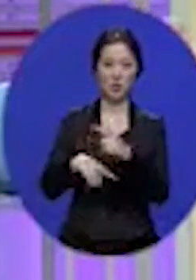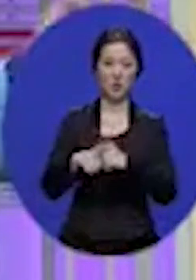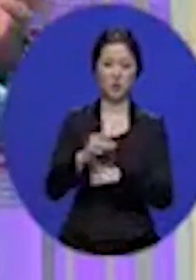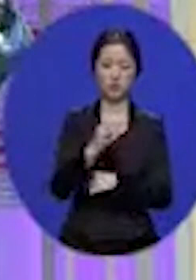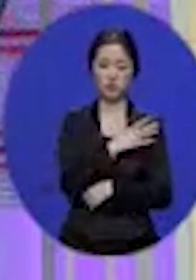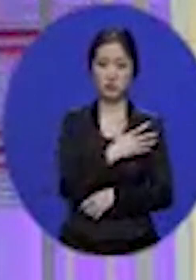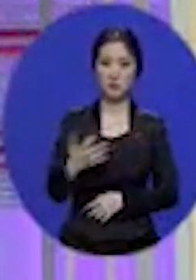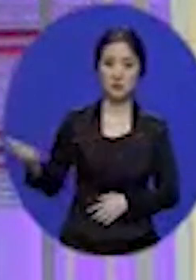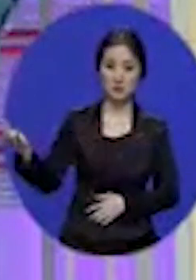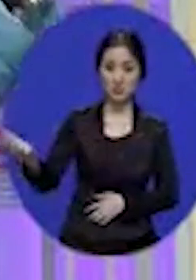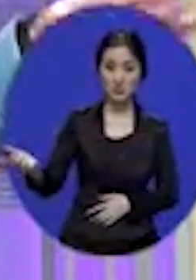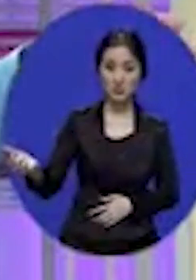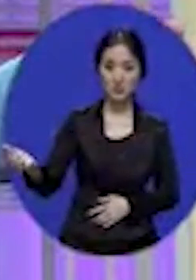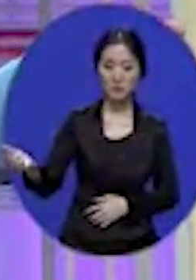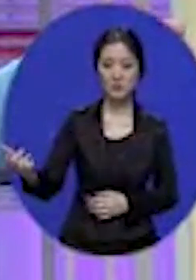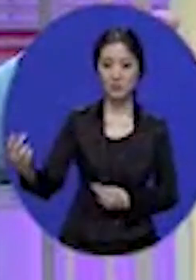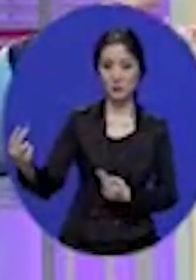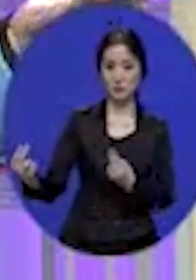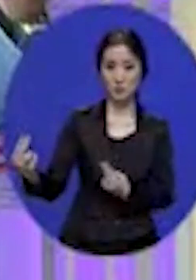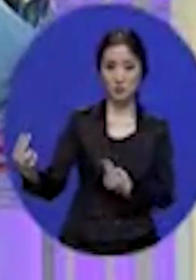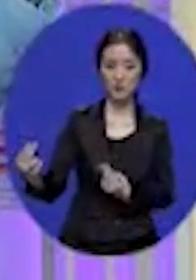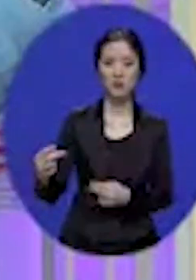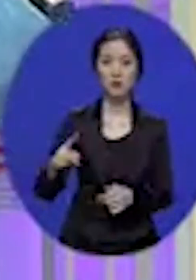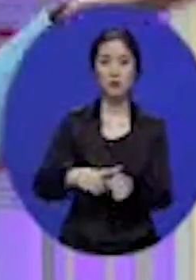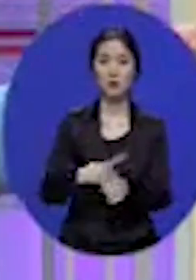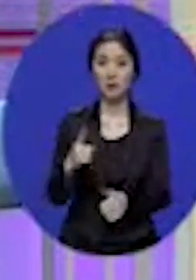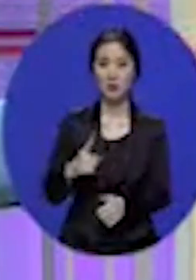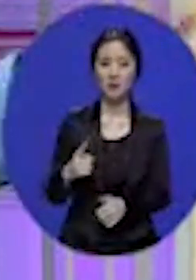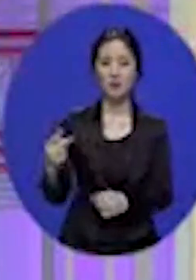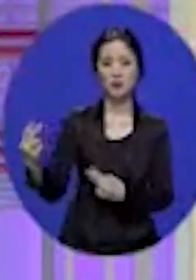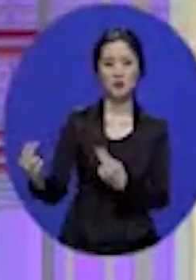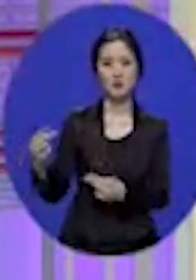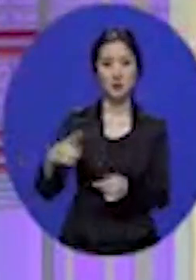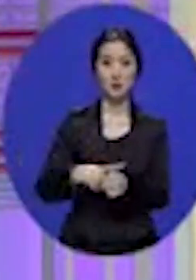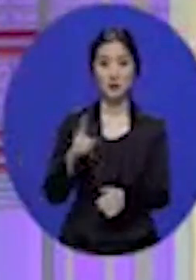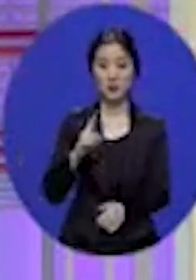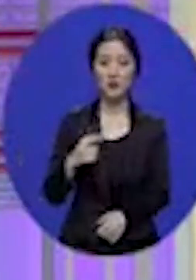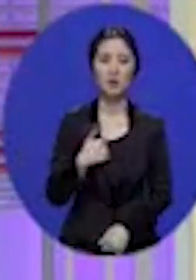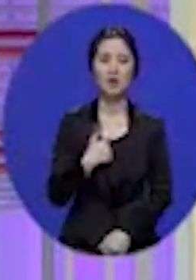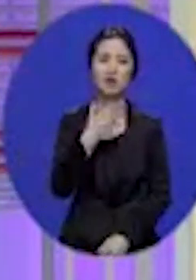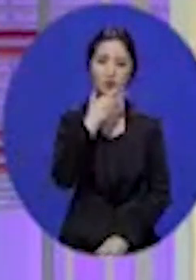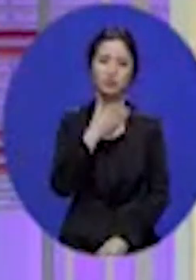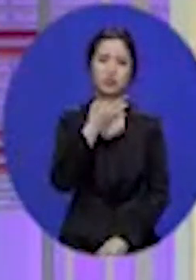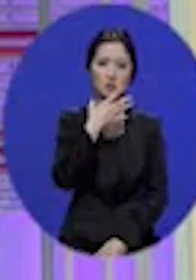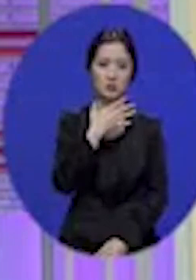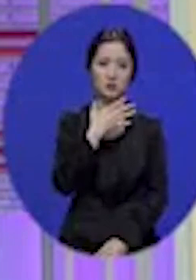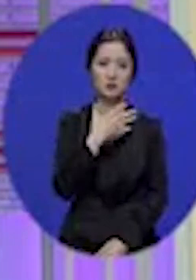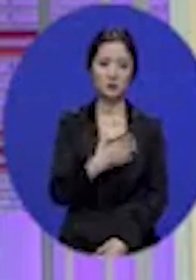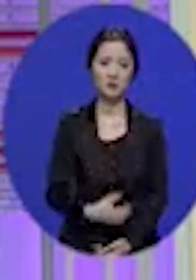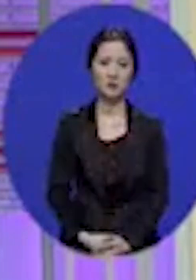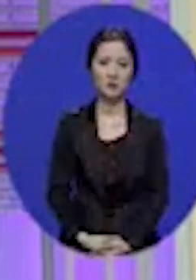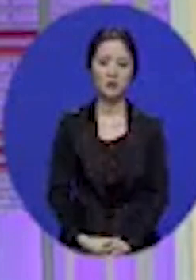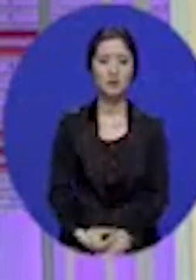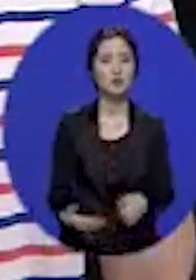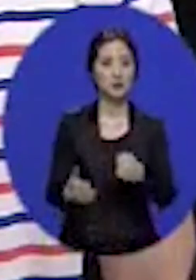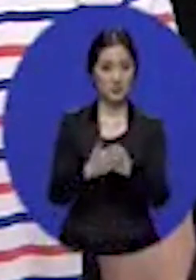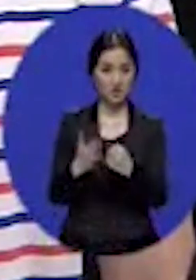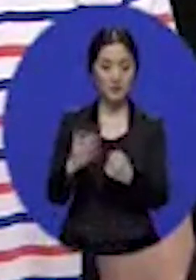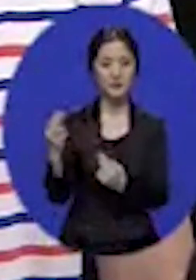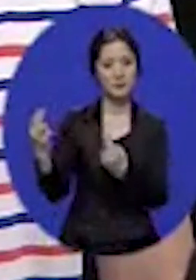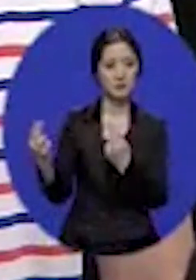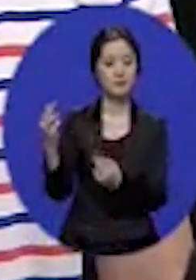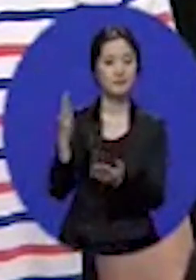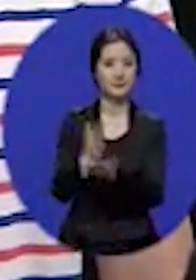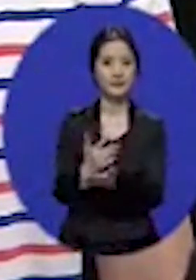왔다. 그 사람이 나보다 더 부자잖아요. 네. 그 사람을 비교하기 시작하면 난 그때부터 불행해지기 시작한다. 네. 비교하지 말고